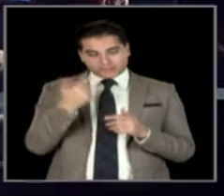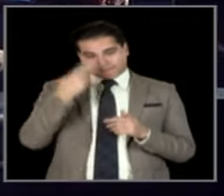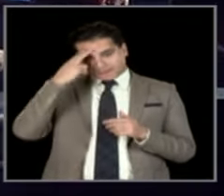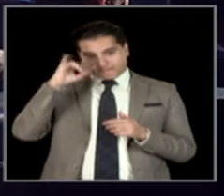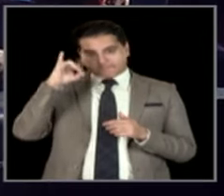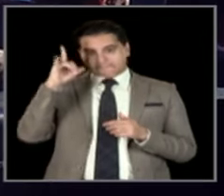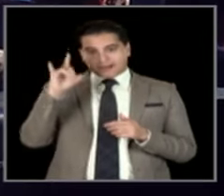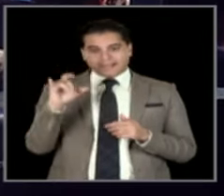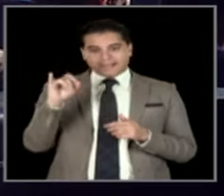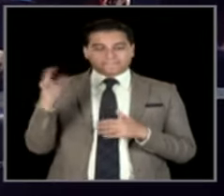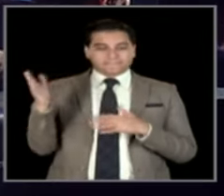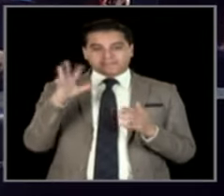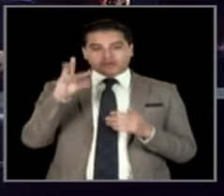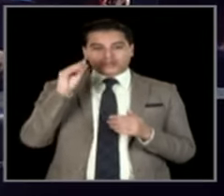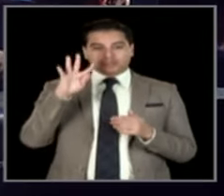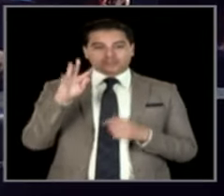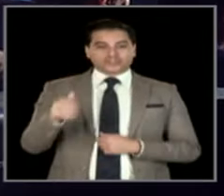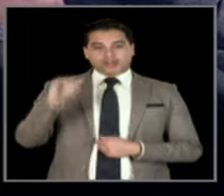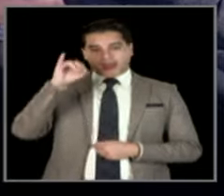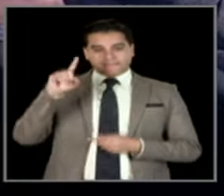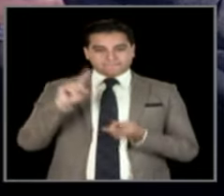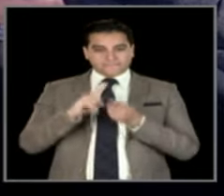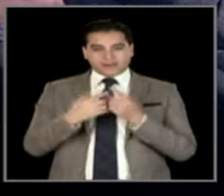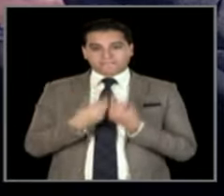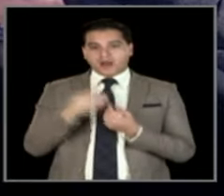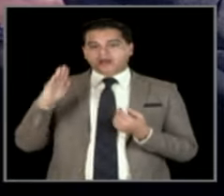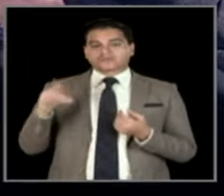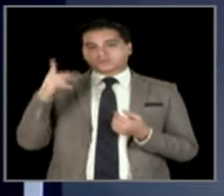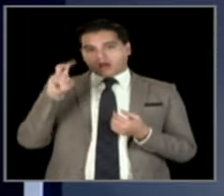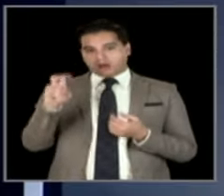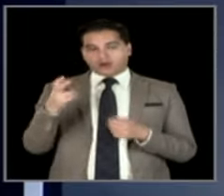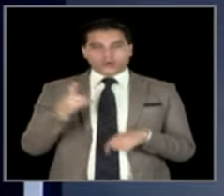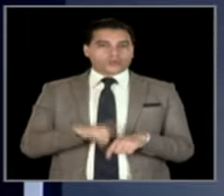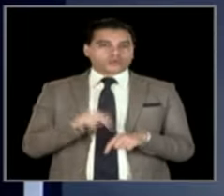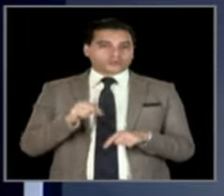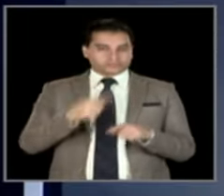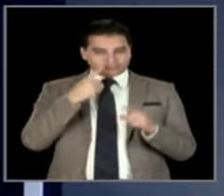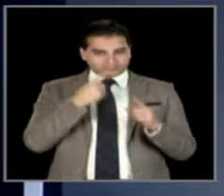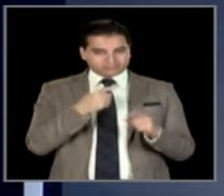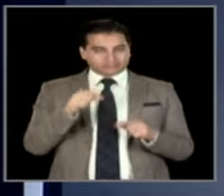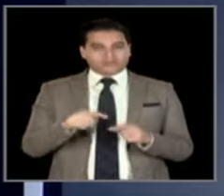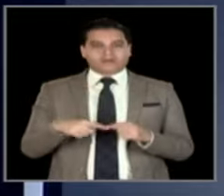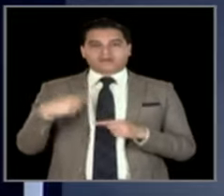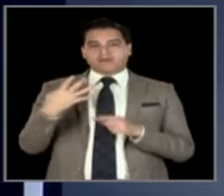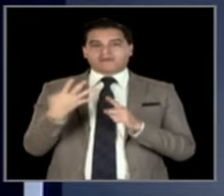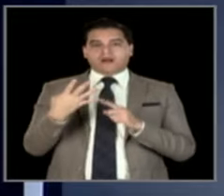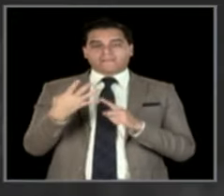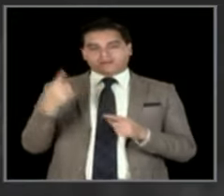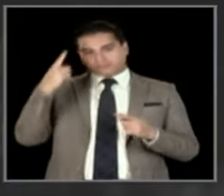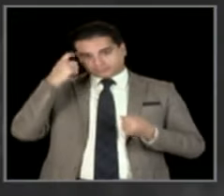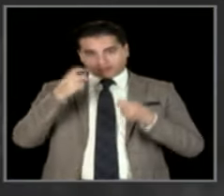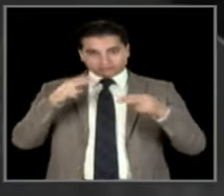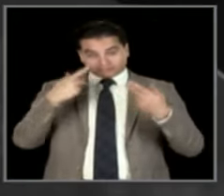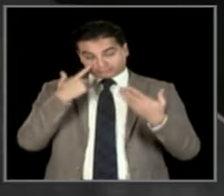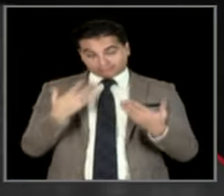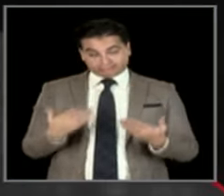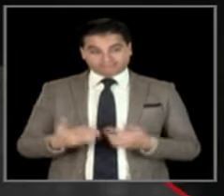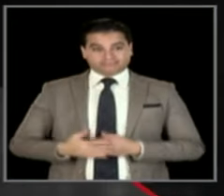مريم هشام رجعت مكان سارة كامل. ودلوقتي مع الفقرة الرابعة، فقرة تحت الضغط.